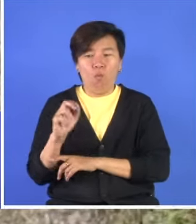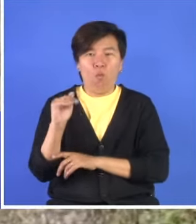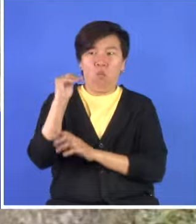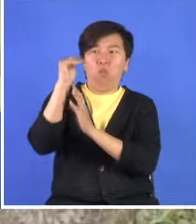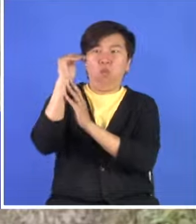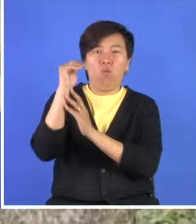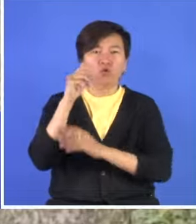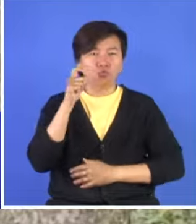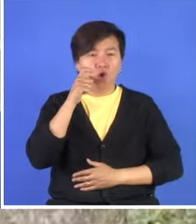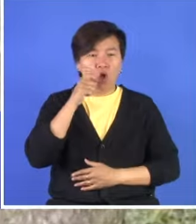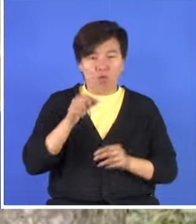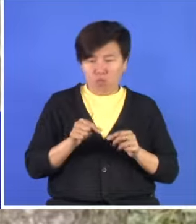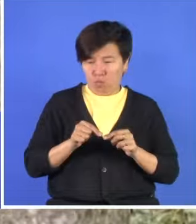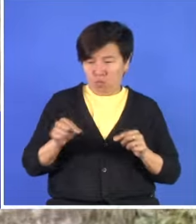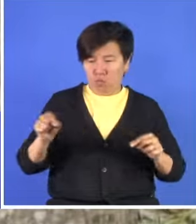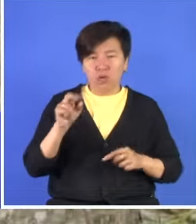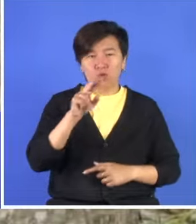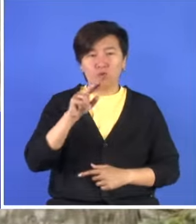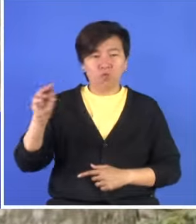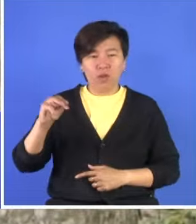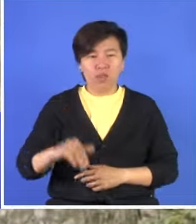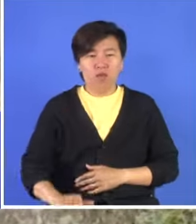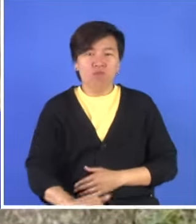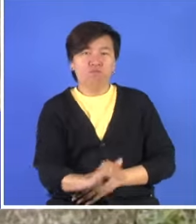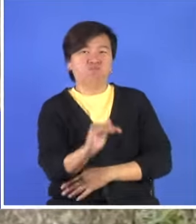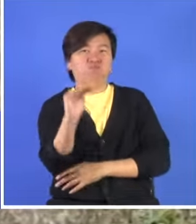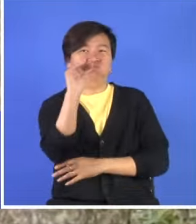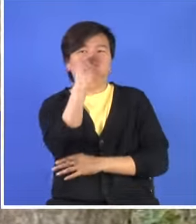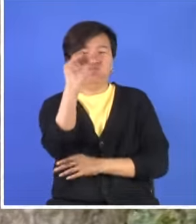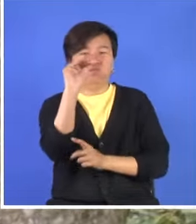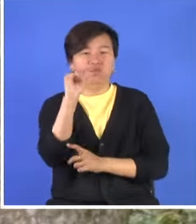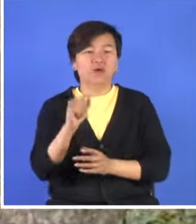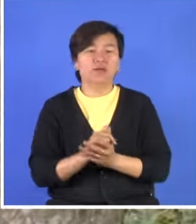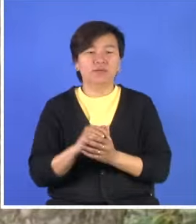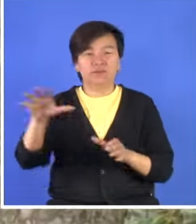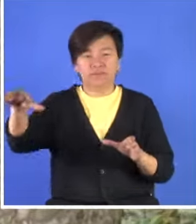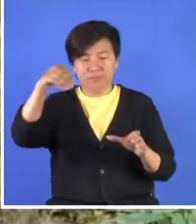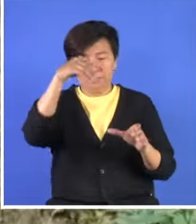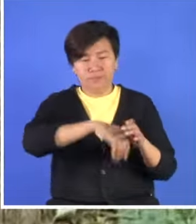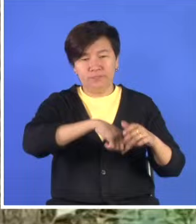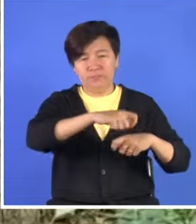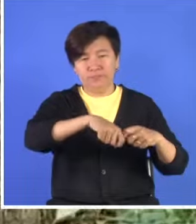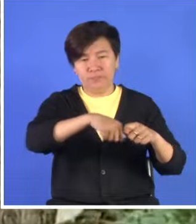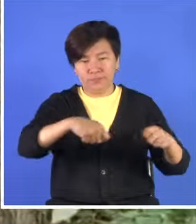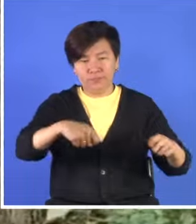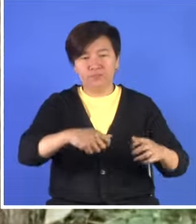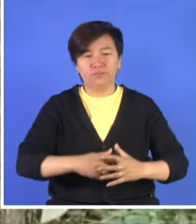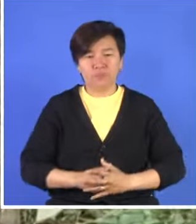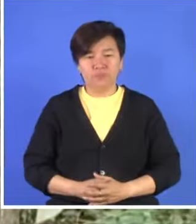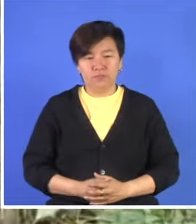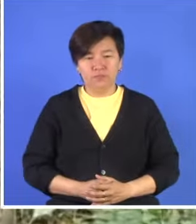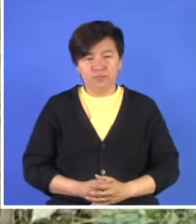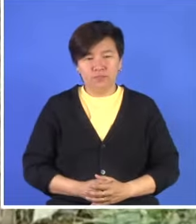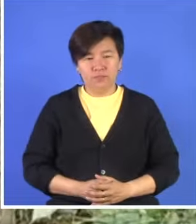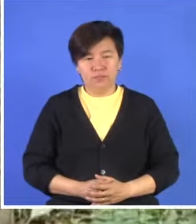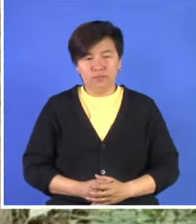นี่มันก็นี่นะมันก็แผ่แม่เบี้ยอยู่ว่าอย่างนั้นเถอะนี่นะครับก็จับใส่กระสอบฮะคุณสองฮะจับใส่กระสอบนี่นะครับ